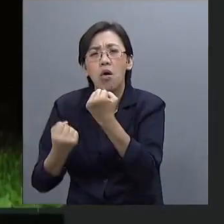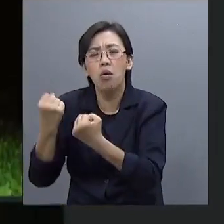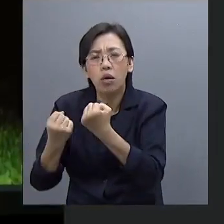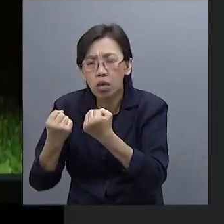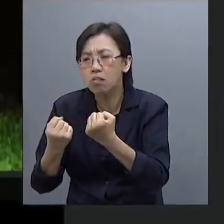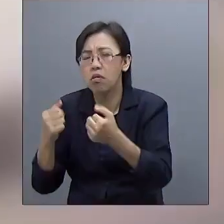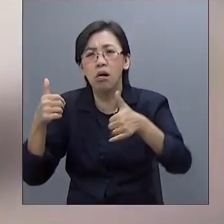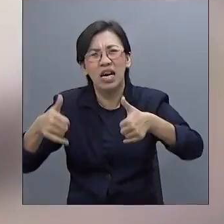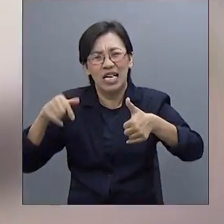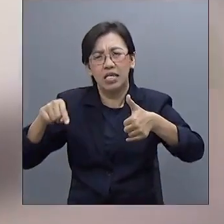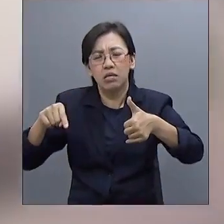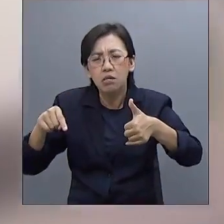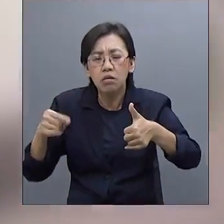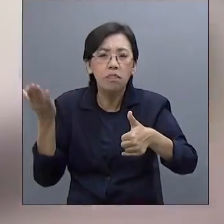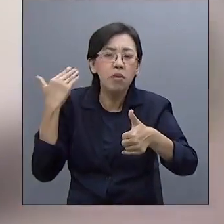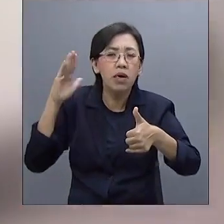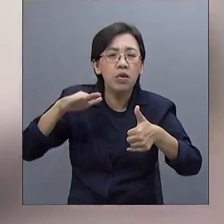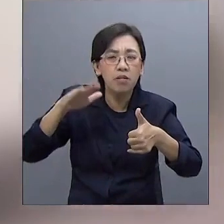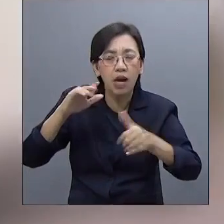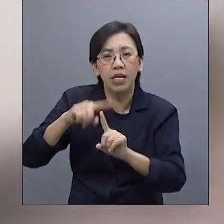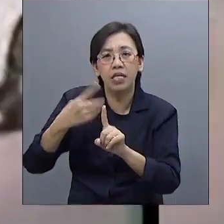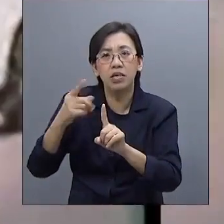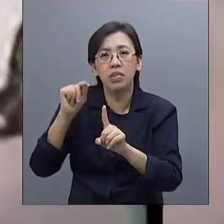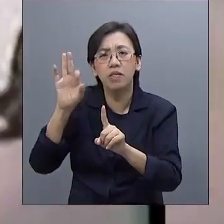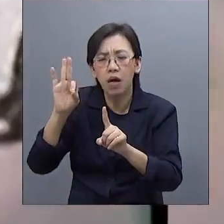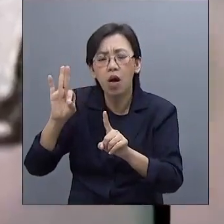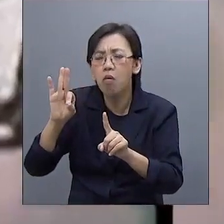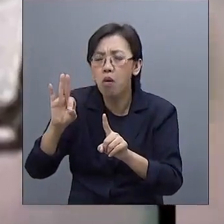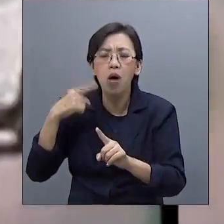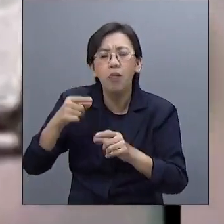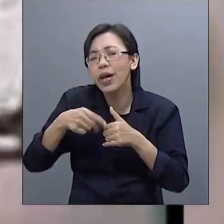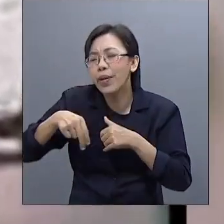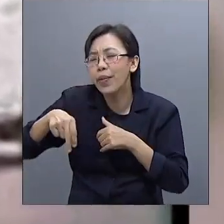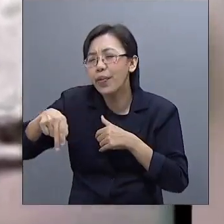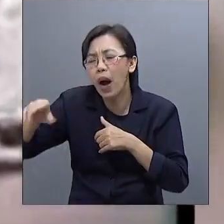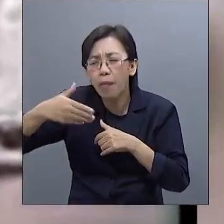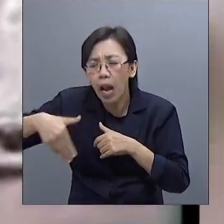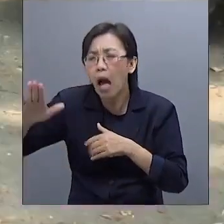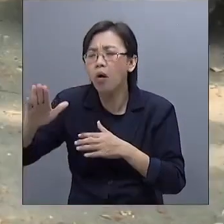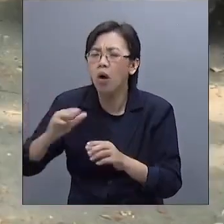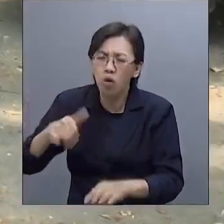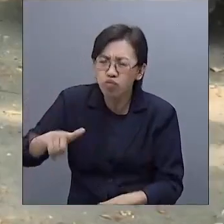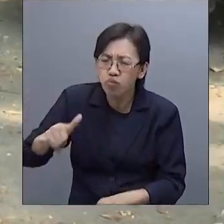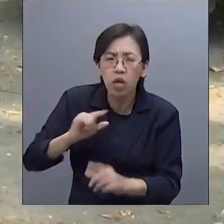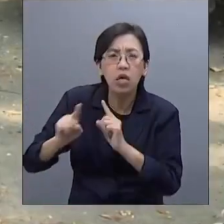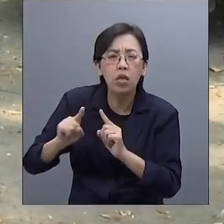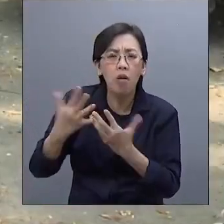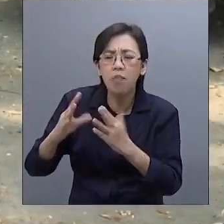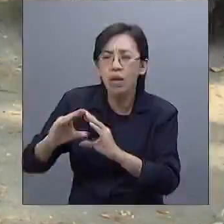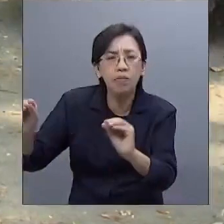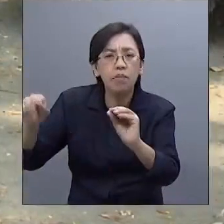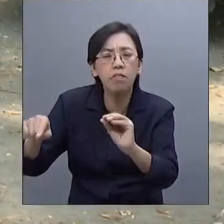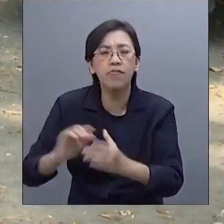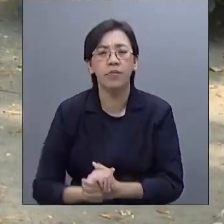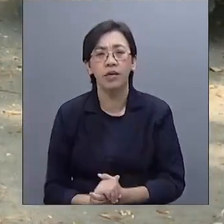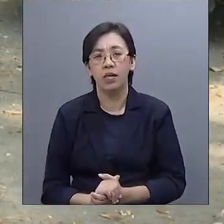ายตัวไปตั้งแต่ช่วงบ่ายของวันที่29เมษายนและไม่มีใครติดต่อเธอได้ค่ะจนกระทั่งช่วงสาย